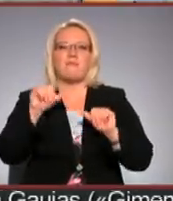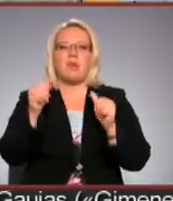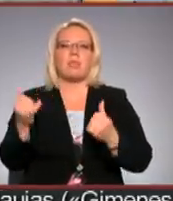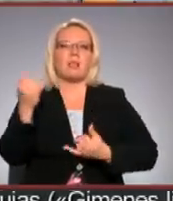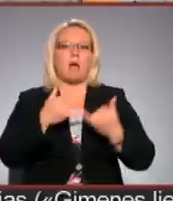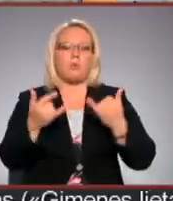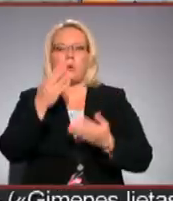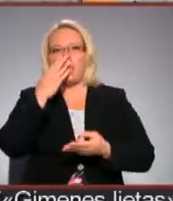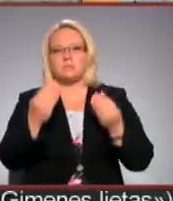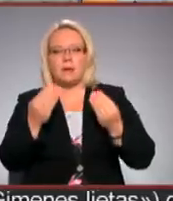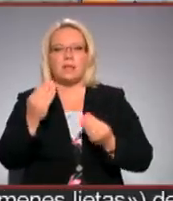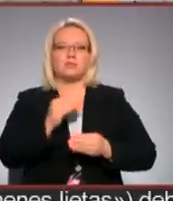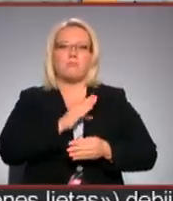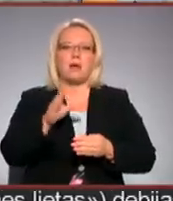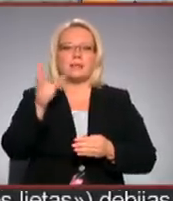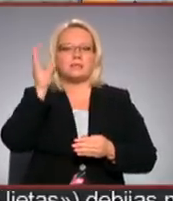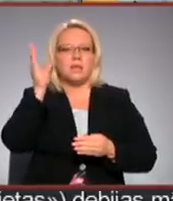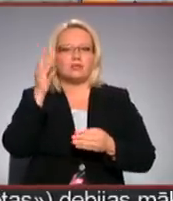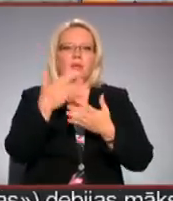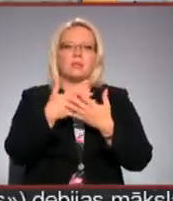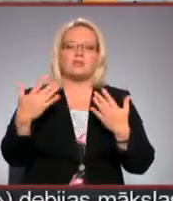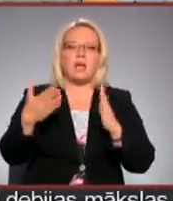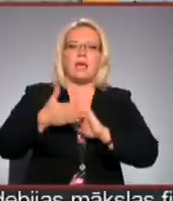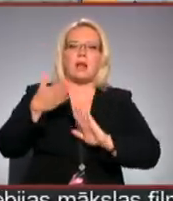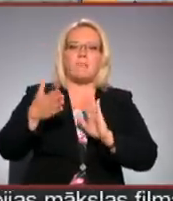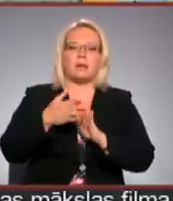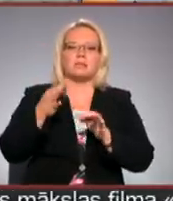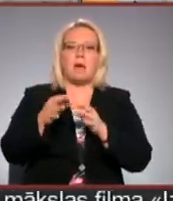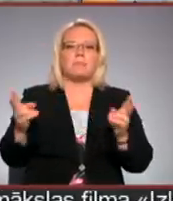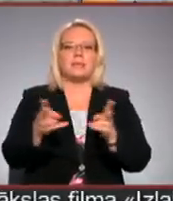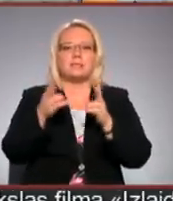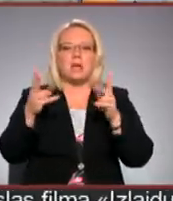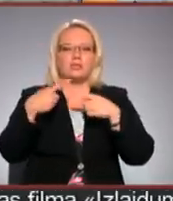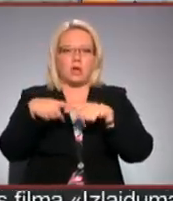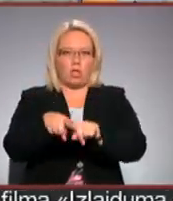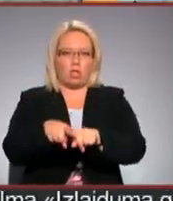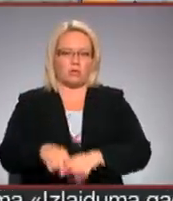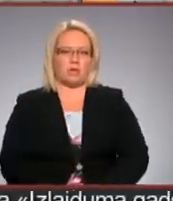kurā eksperimentēt un bagātināt zināšanas dažādās keramikas apdedzināšanas tehnoloģijās.